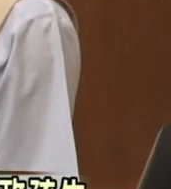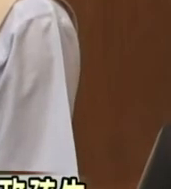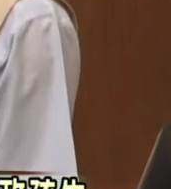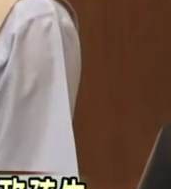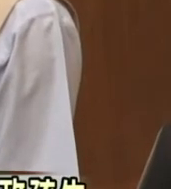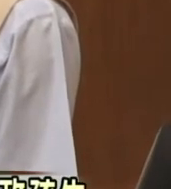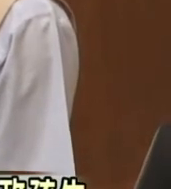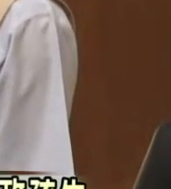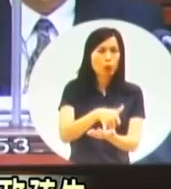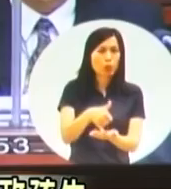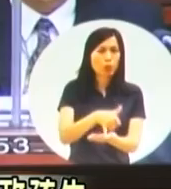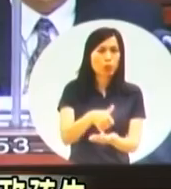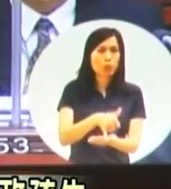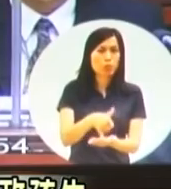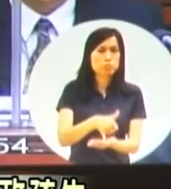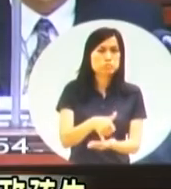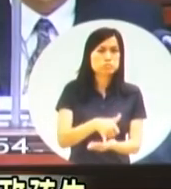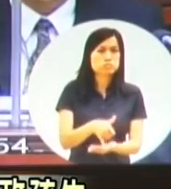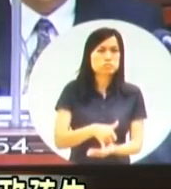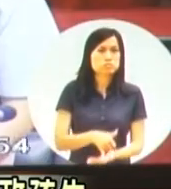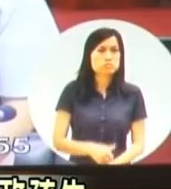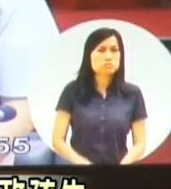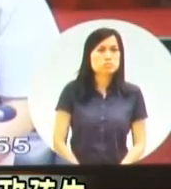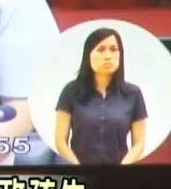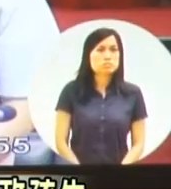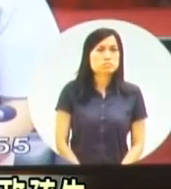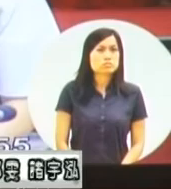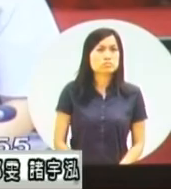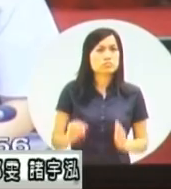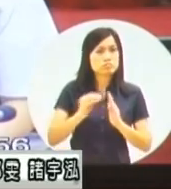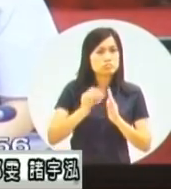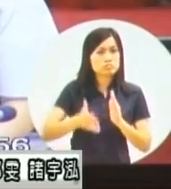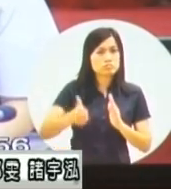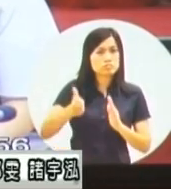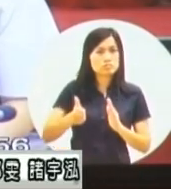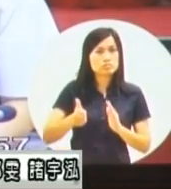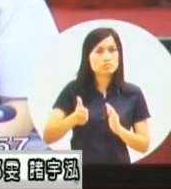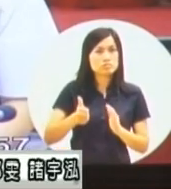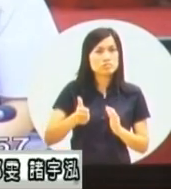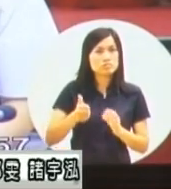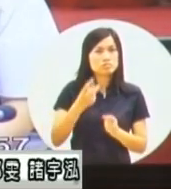有受骗的感觉，引发争议。港视新闻欧元朱以宏采访报道。